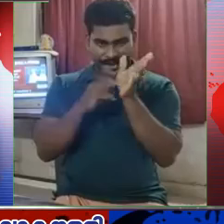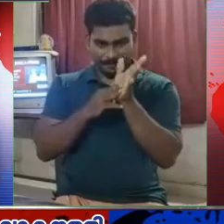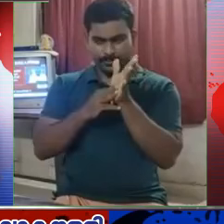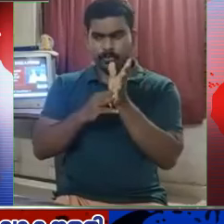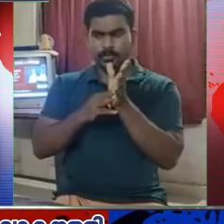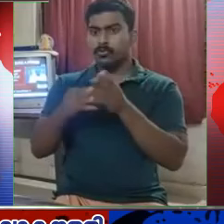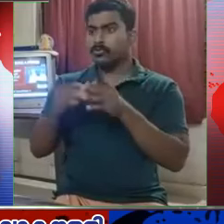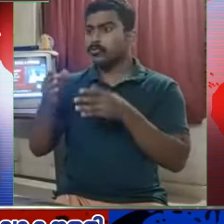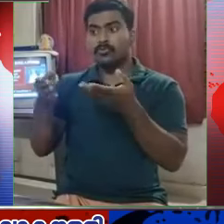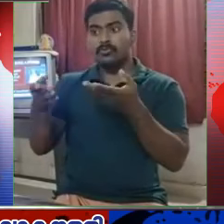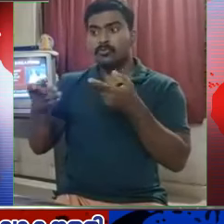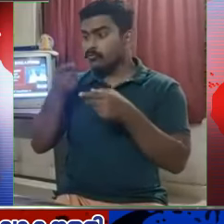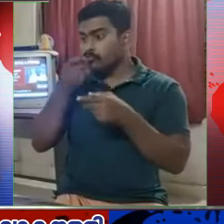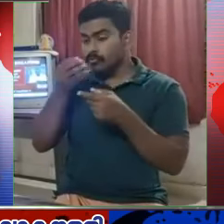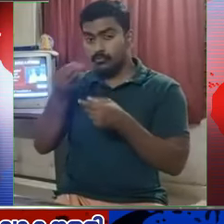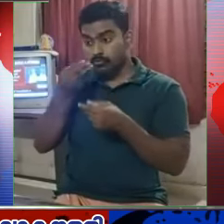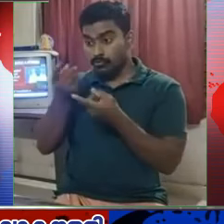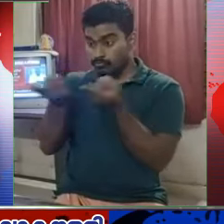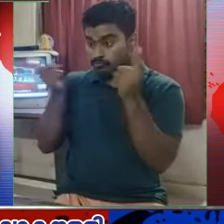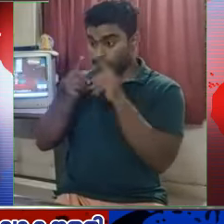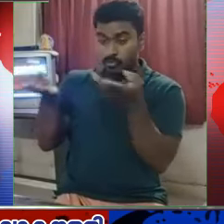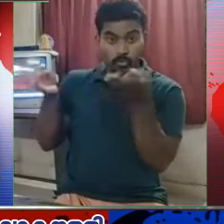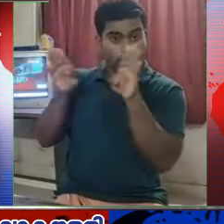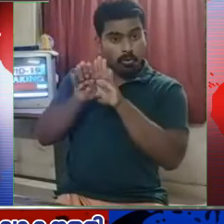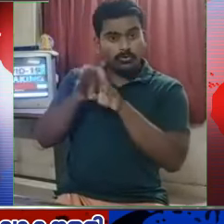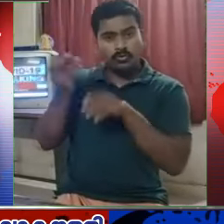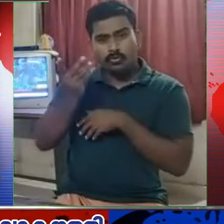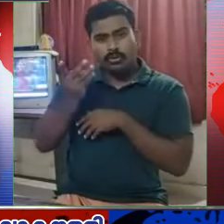ഇതോടൊപ്പം ഒരു കാര്യം വന്നത്,